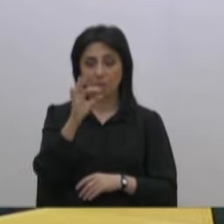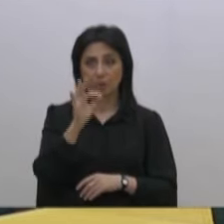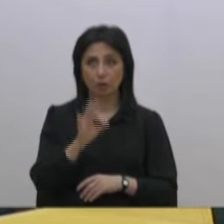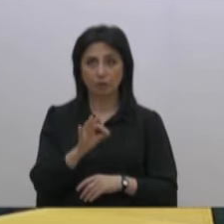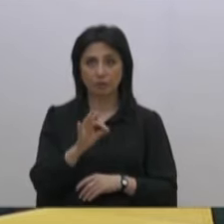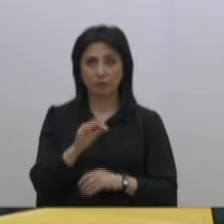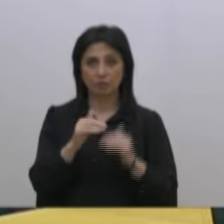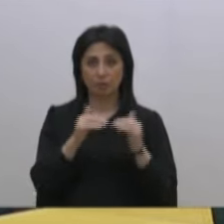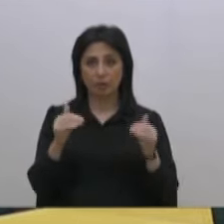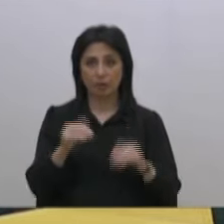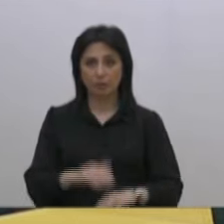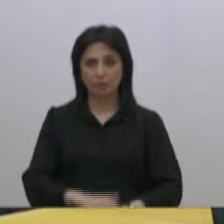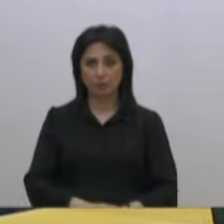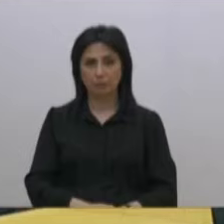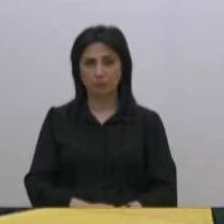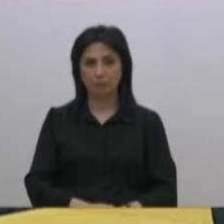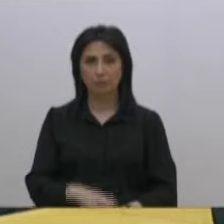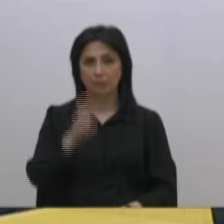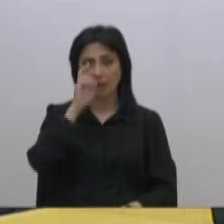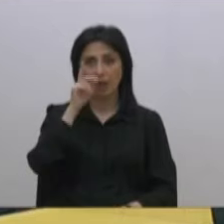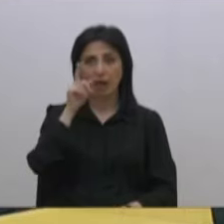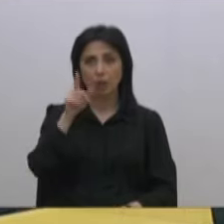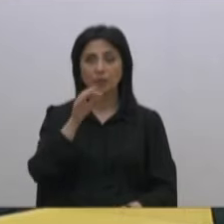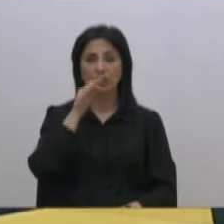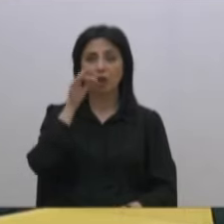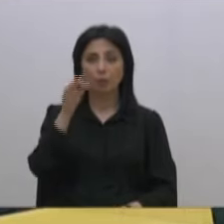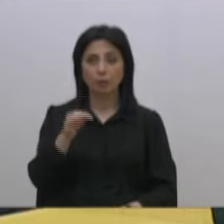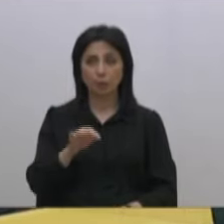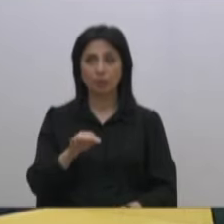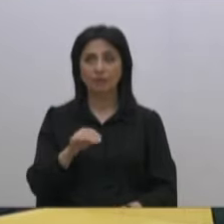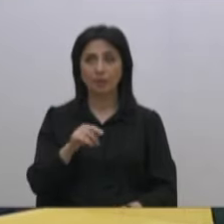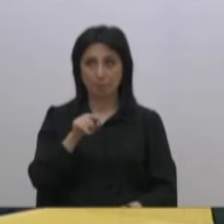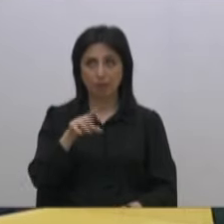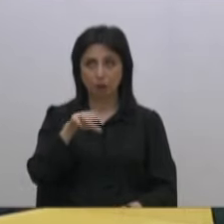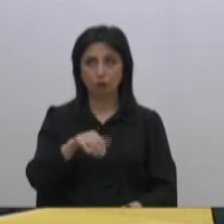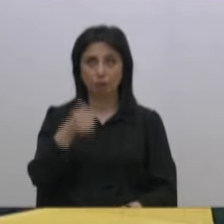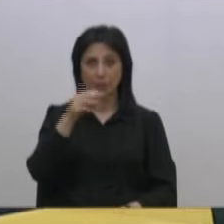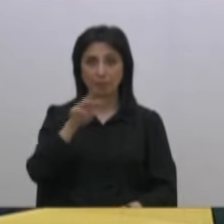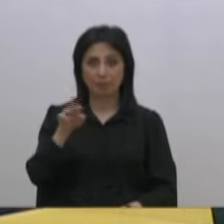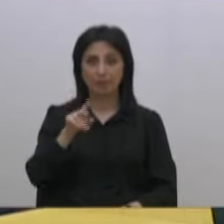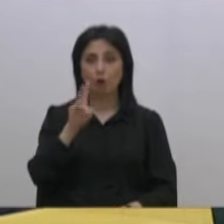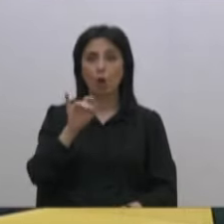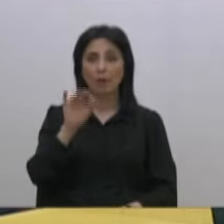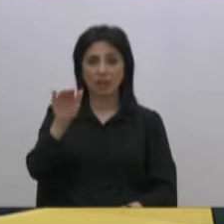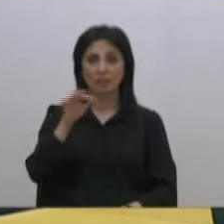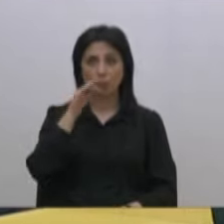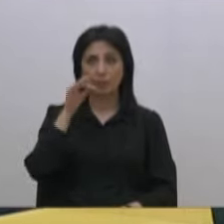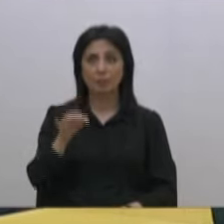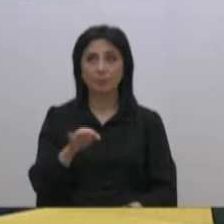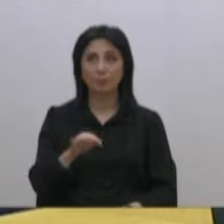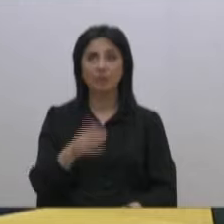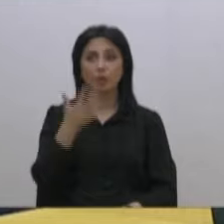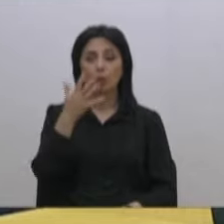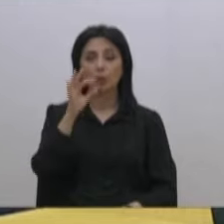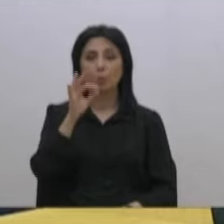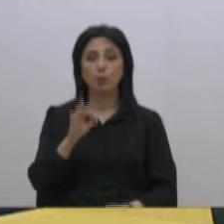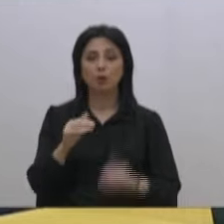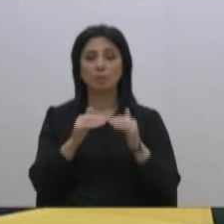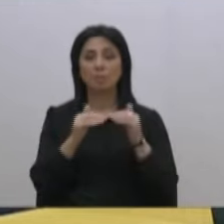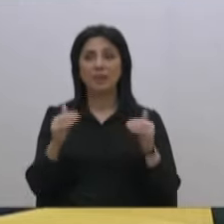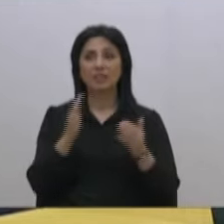43%-იან ბარიერს. და ხელისუფლებას ეუბნებოდა და მათ შორის პრემიერ-მინისტრ ყობახიძეს ეუბნებოდა, რომ